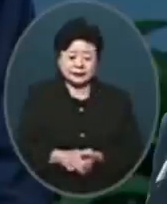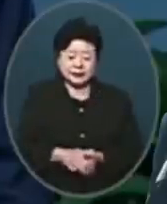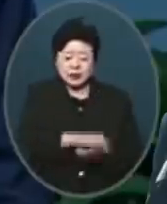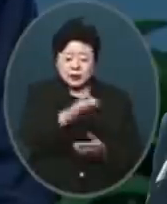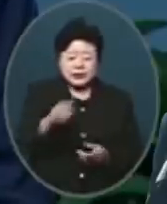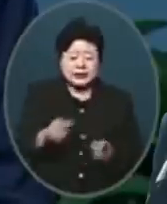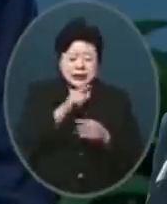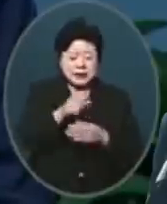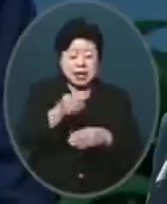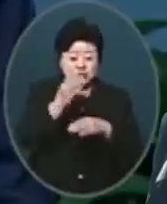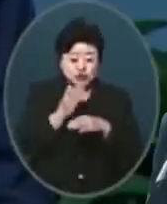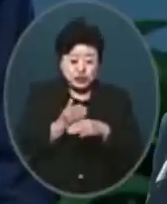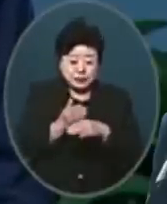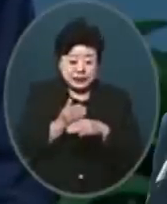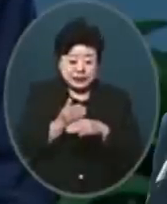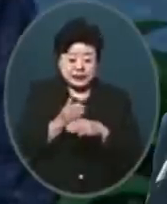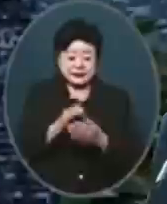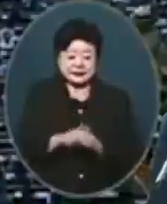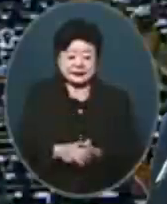우리의 삶의 중심이